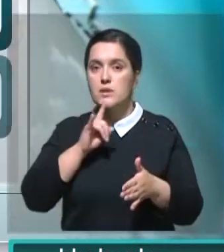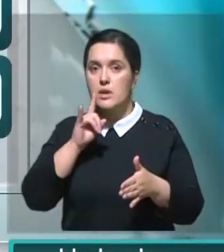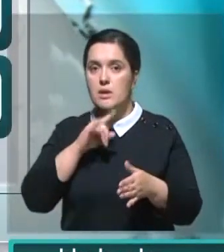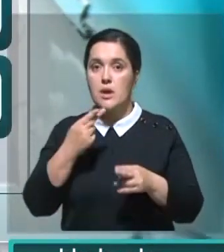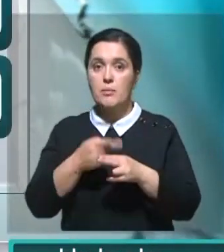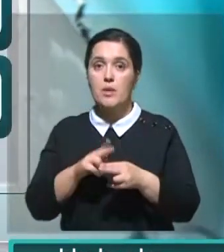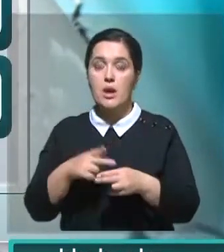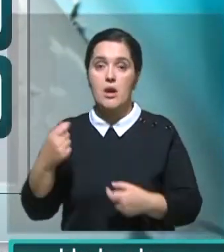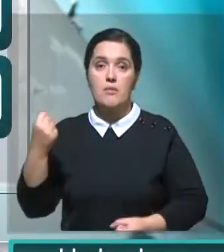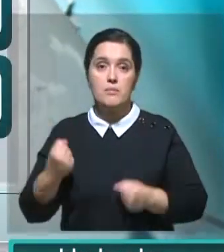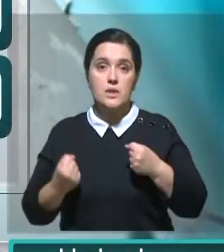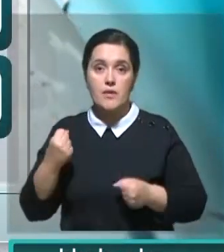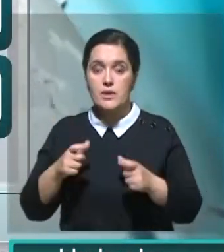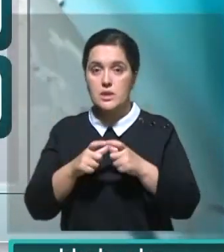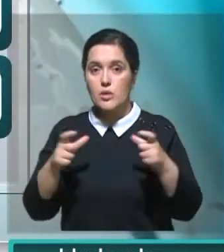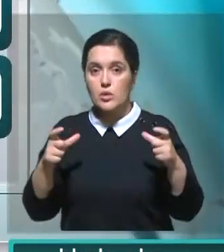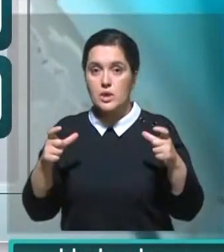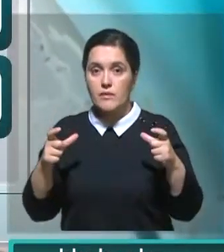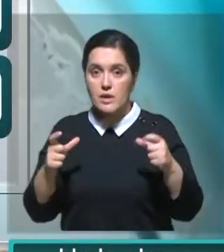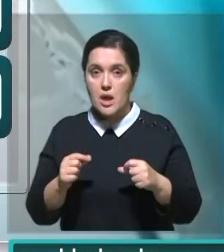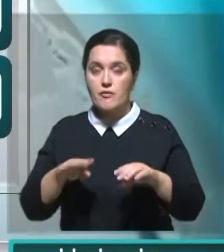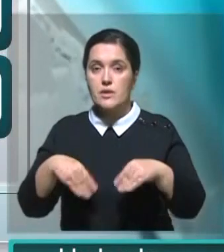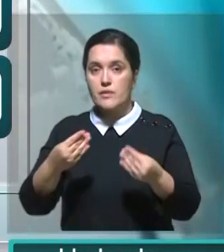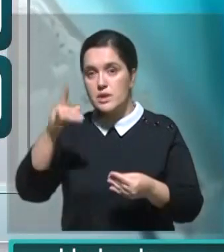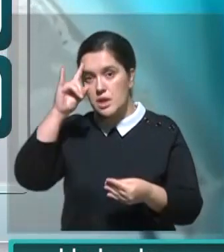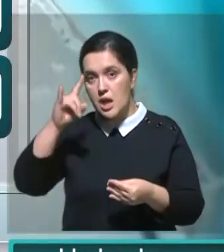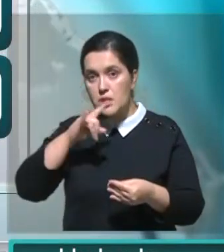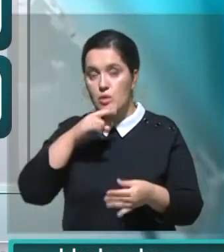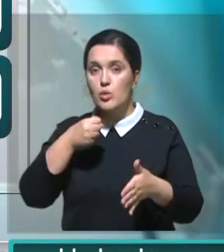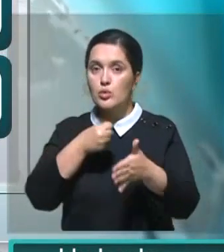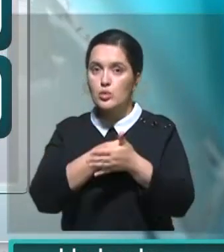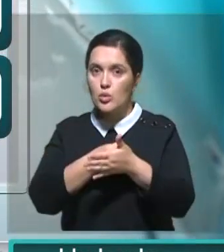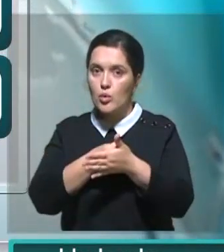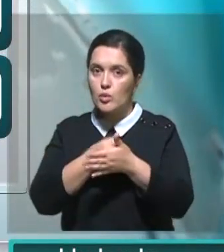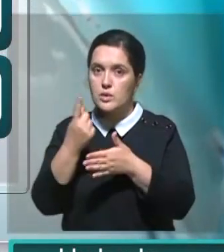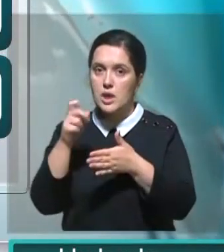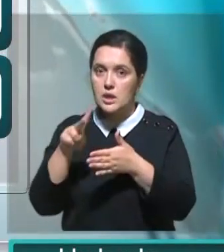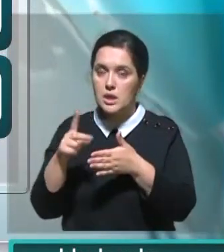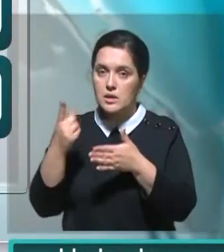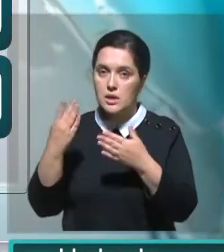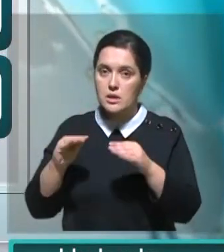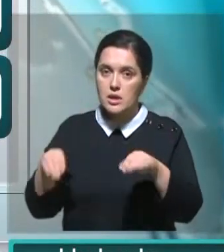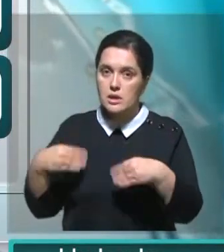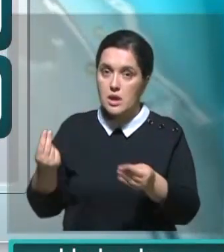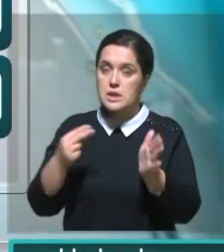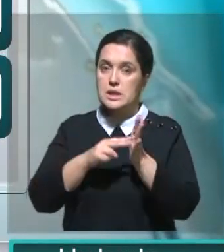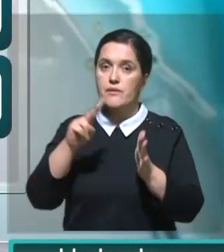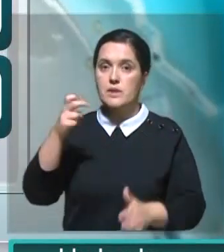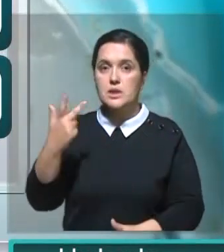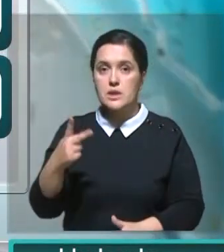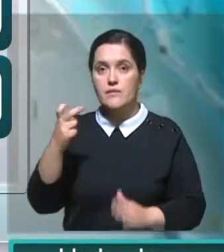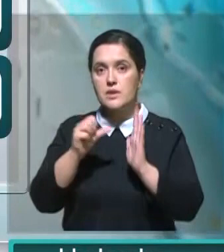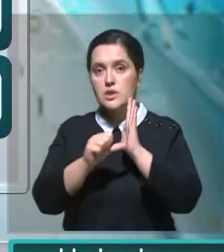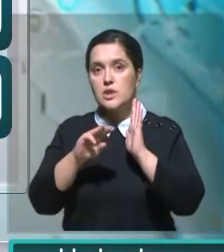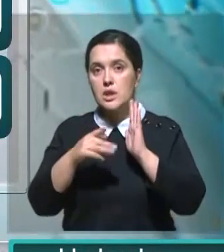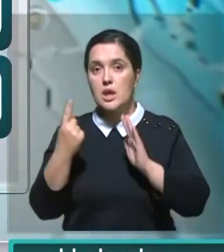на дизельное топливо при предъявлении водительского удостоверения, выданного в Казахстане, в объеме до 100 литров в день по цене